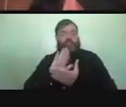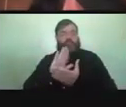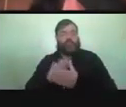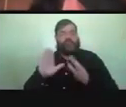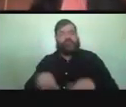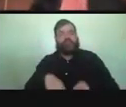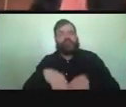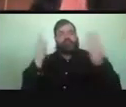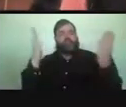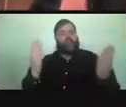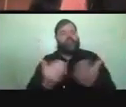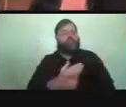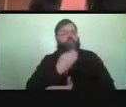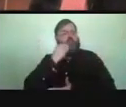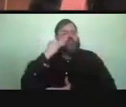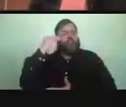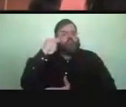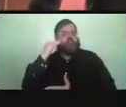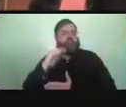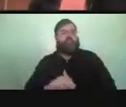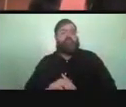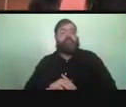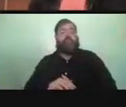kupiga, na